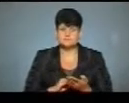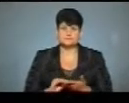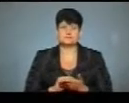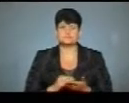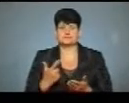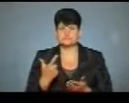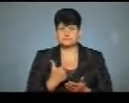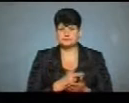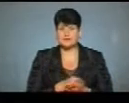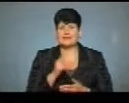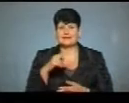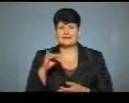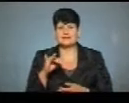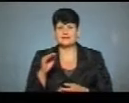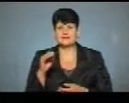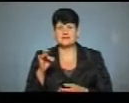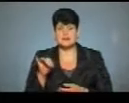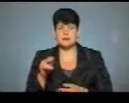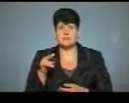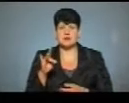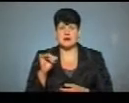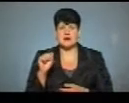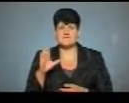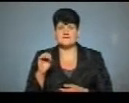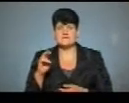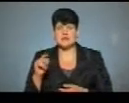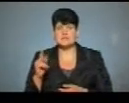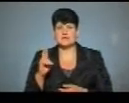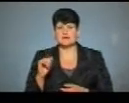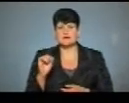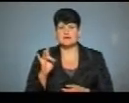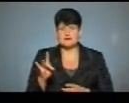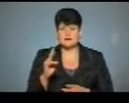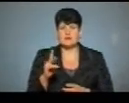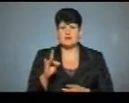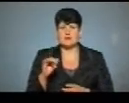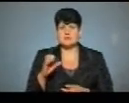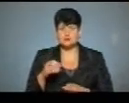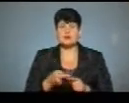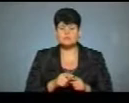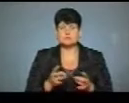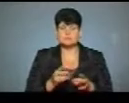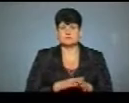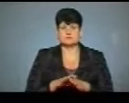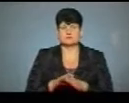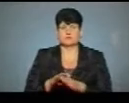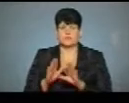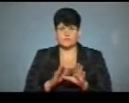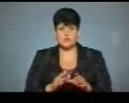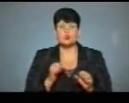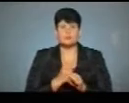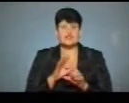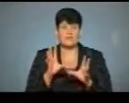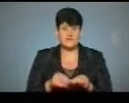дітям проти дифтерії, правця, кору, паротиту і краснухи. І цього календаря потрібно дотримуватися. Якщо робити все